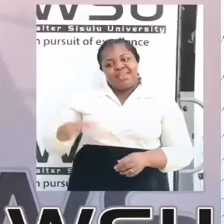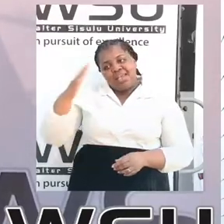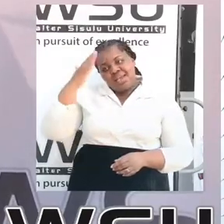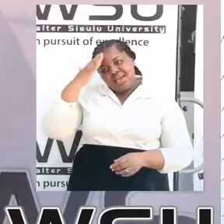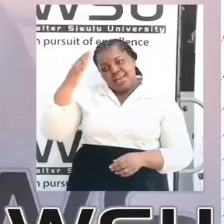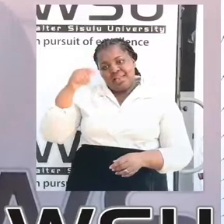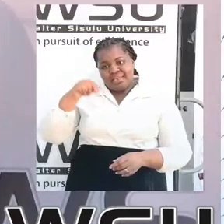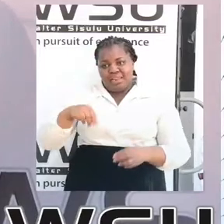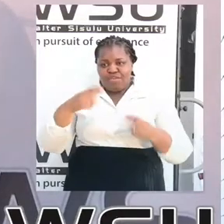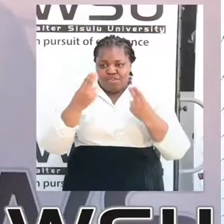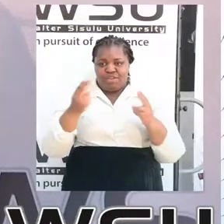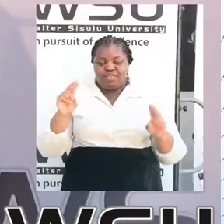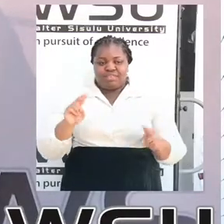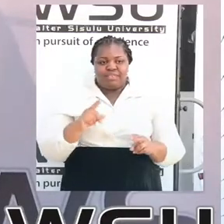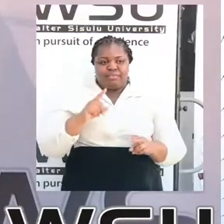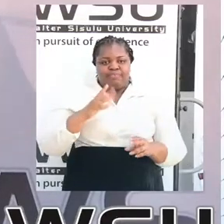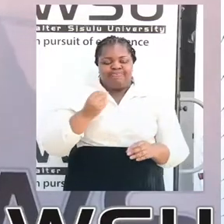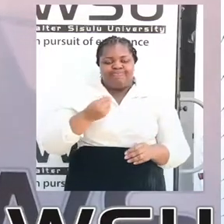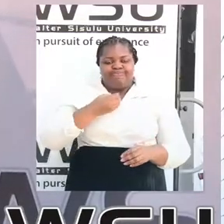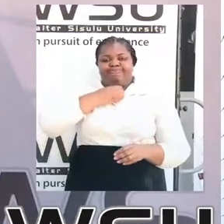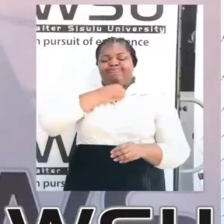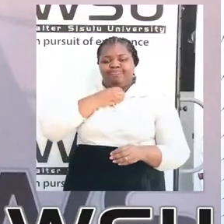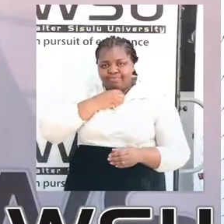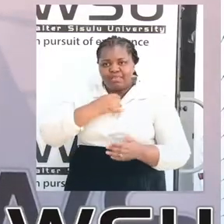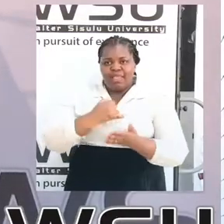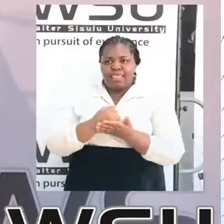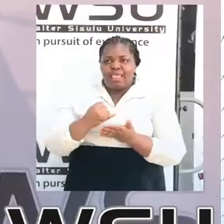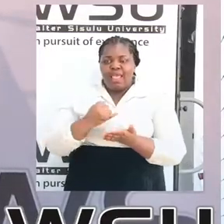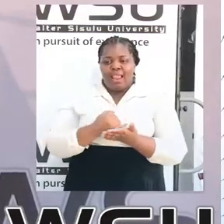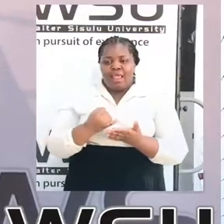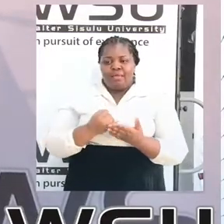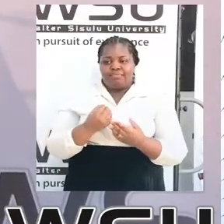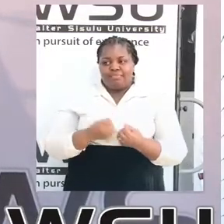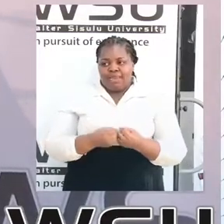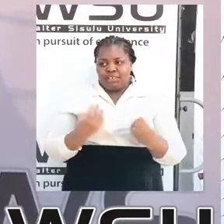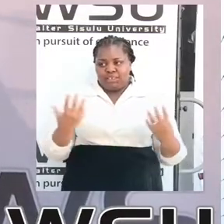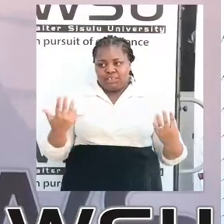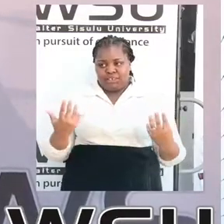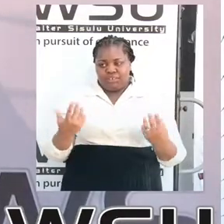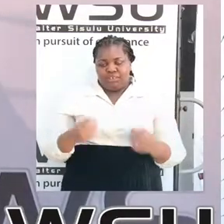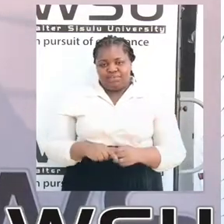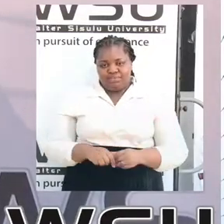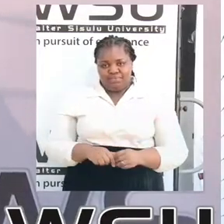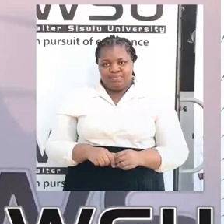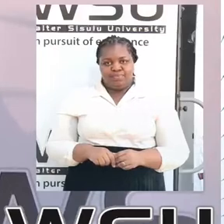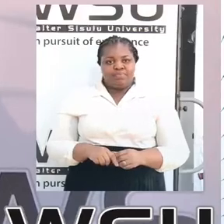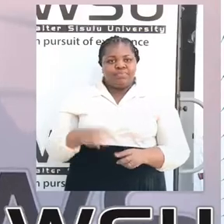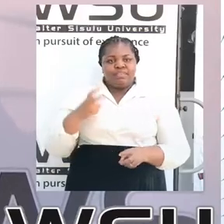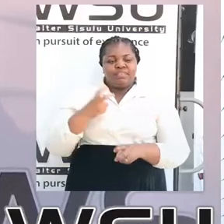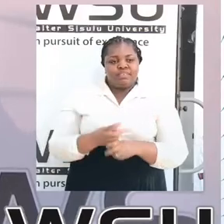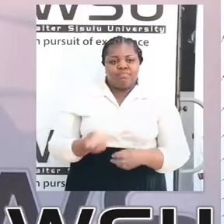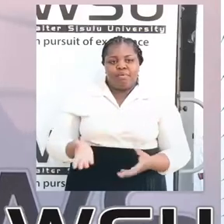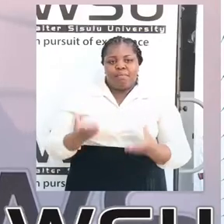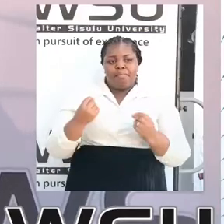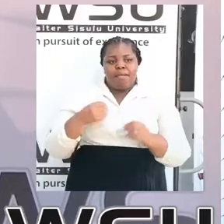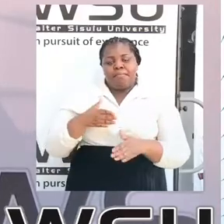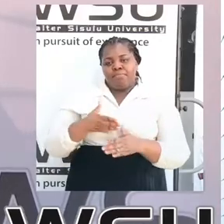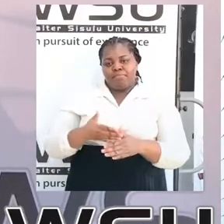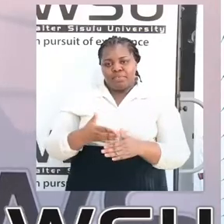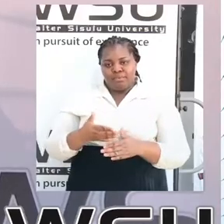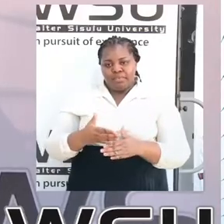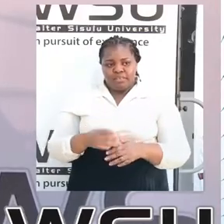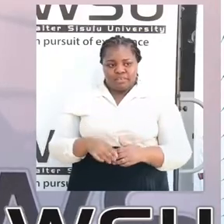Ii-graduates zale yunivesithi zikhonkxeke kumatyathanga amatyala azikwazi ukufumana